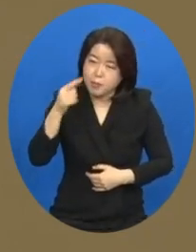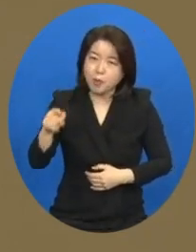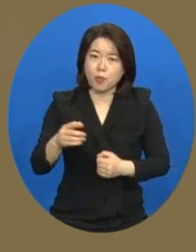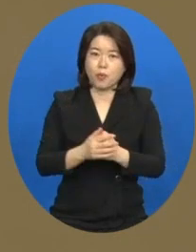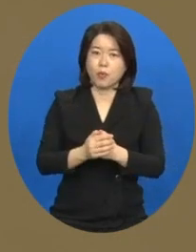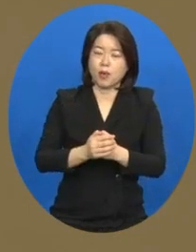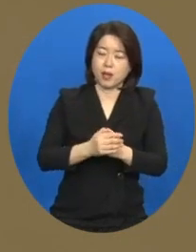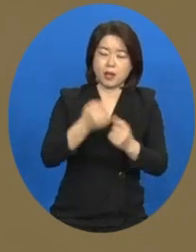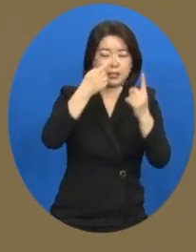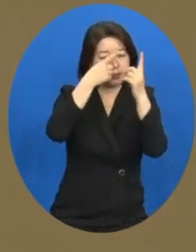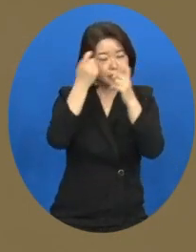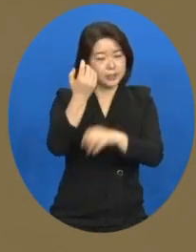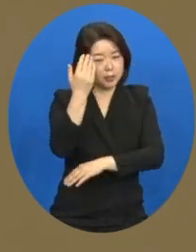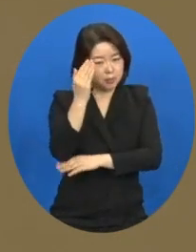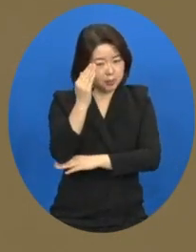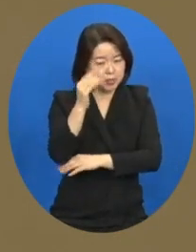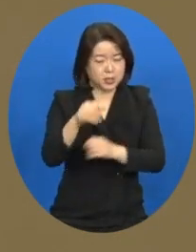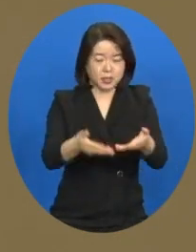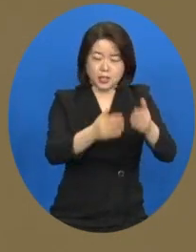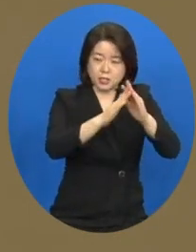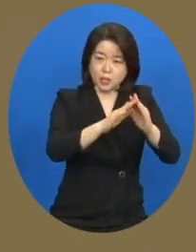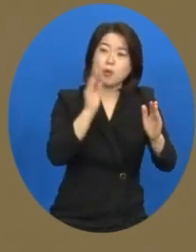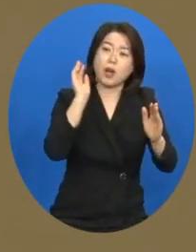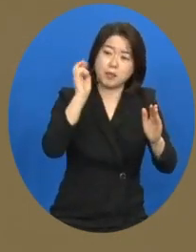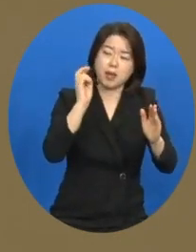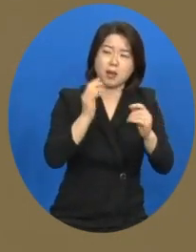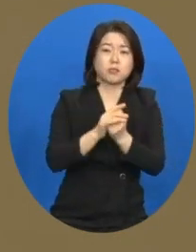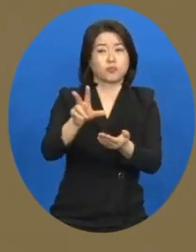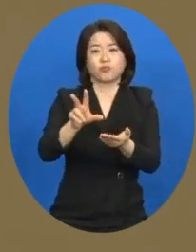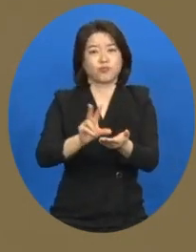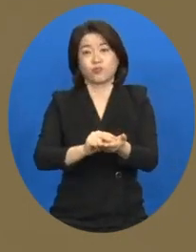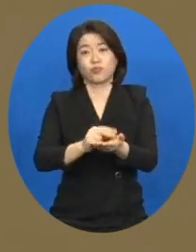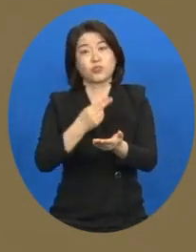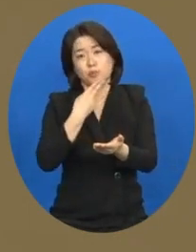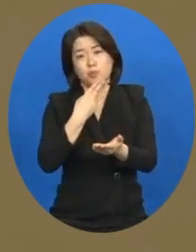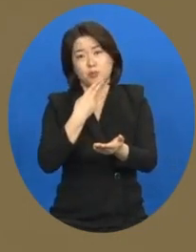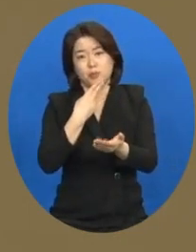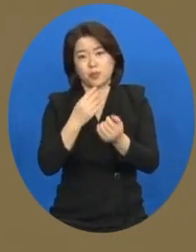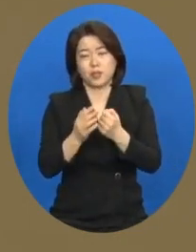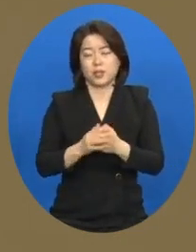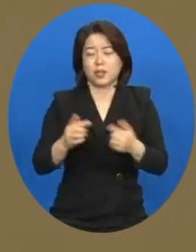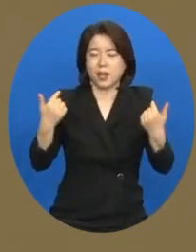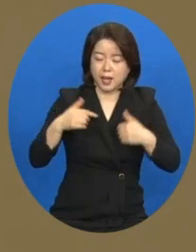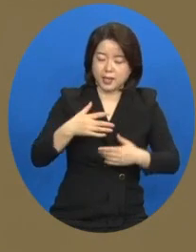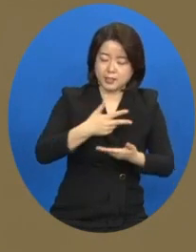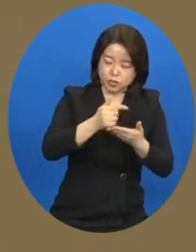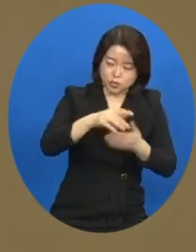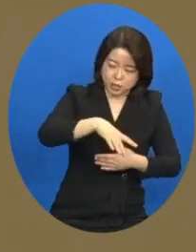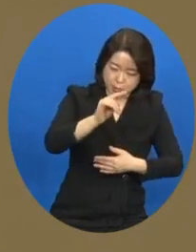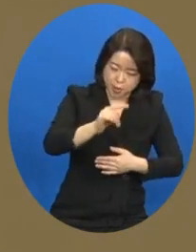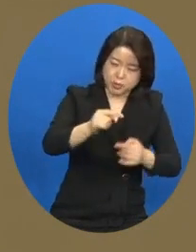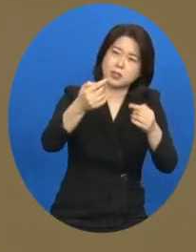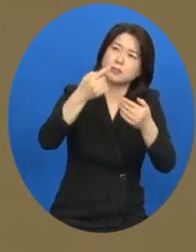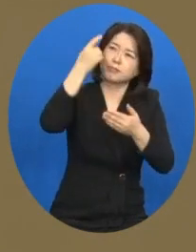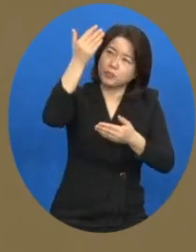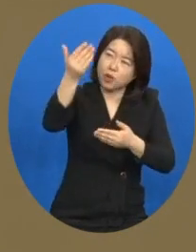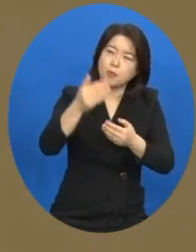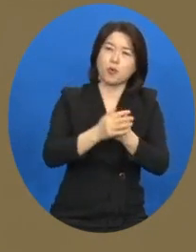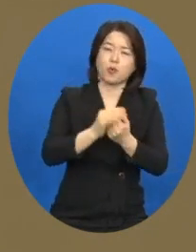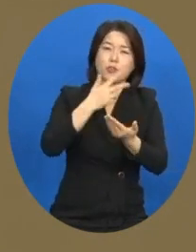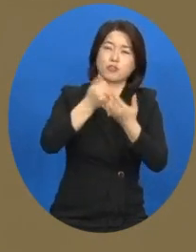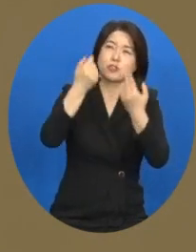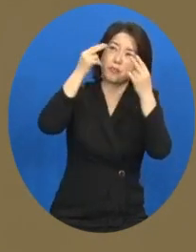그리고 기념비도 세웠을 거예요. 문제가 될 게 없죠. 항상 주님께 먼저 의논하고 주님